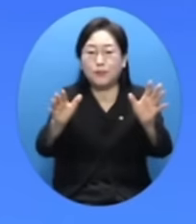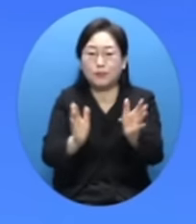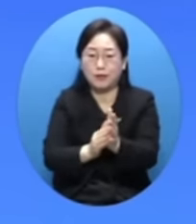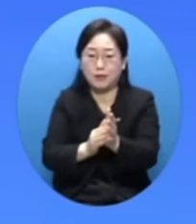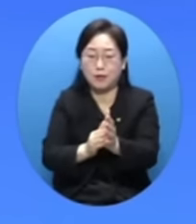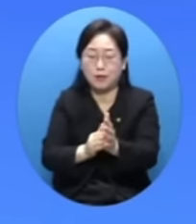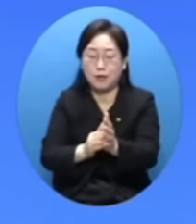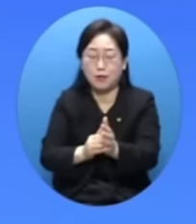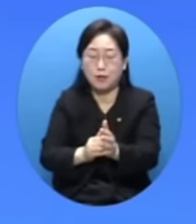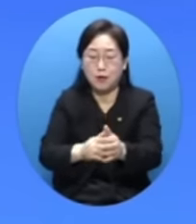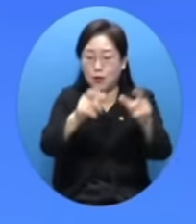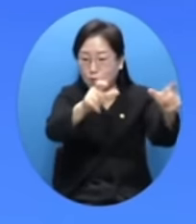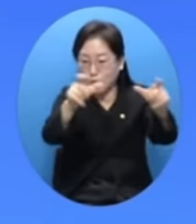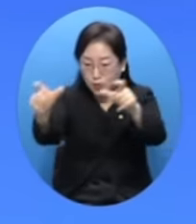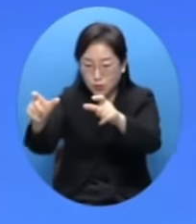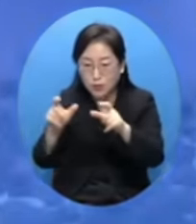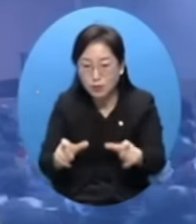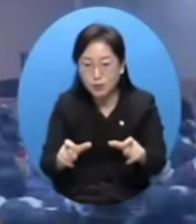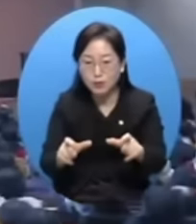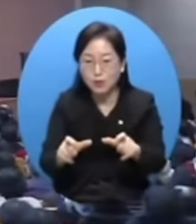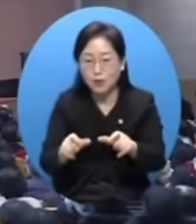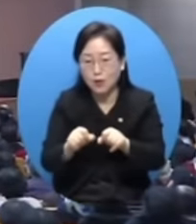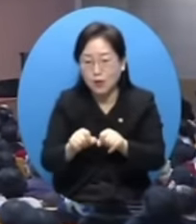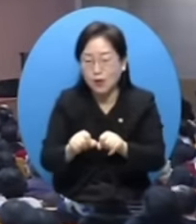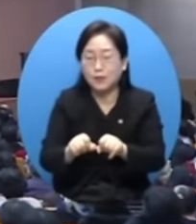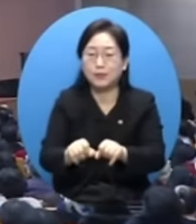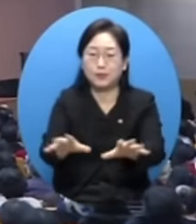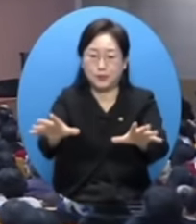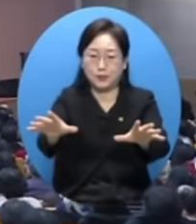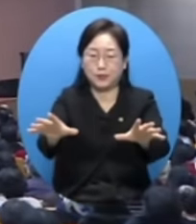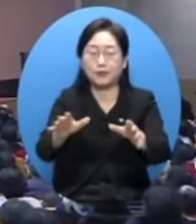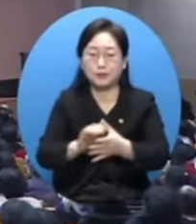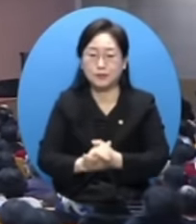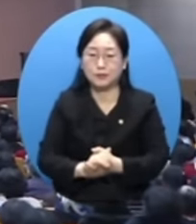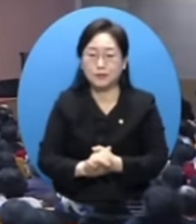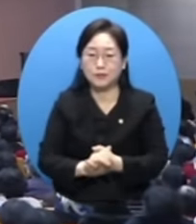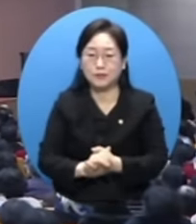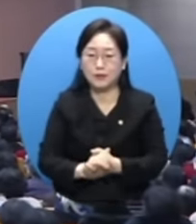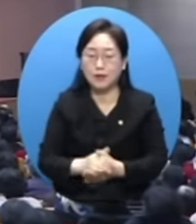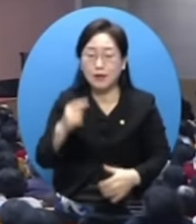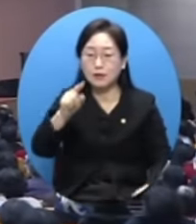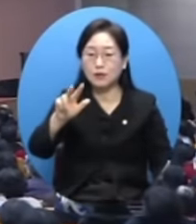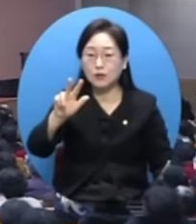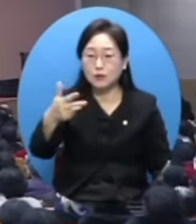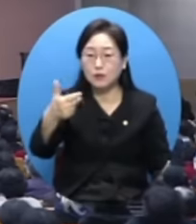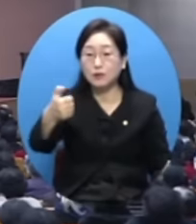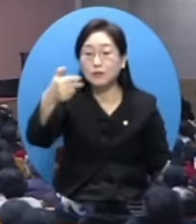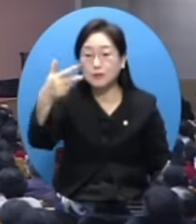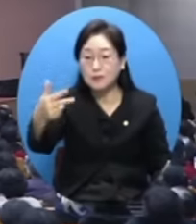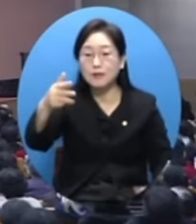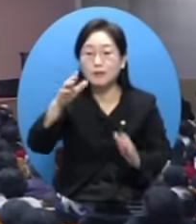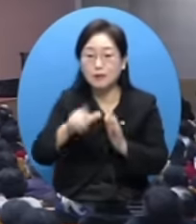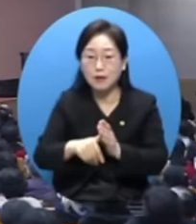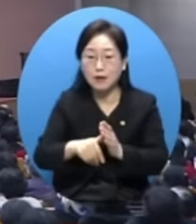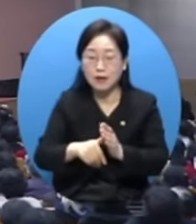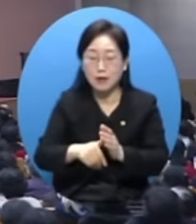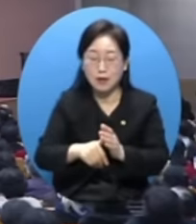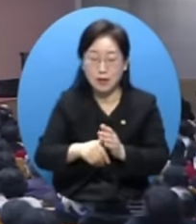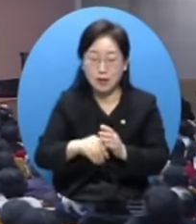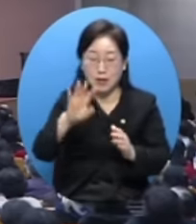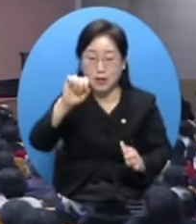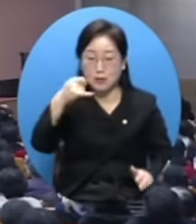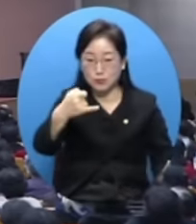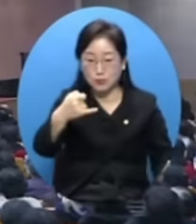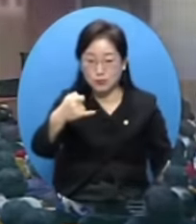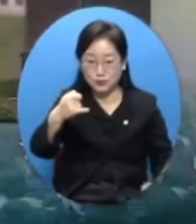유행 여러 지역를 확산되게 되었고 1757년 프린스턴 대학교 총장으로